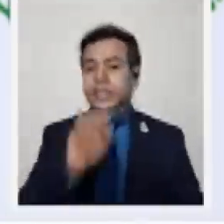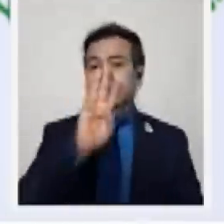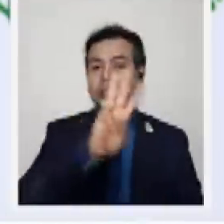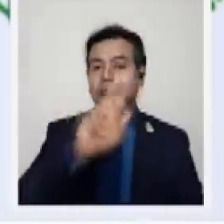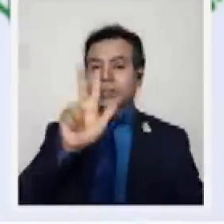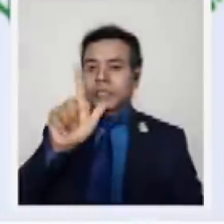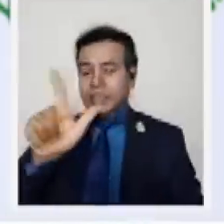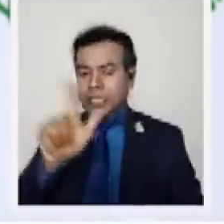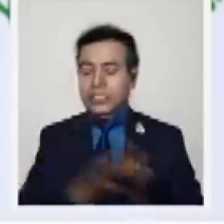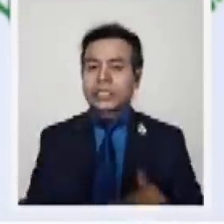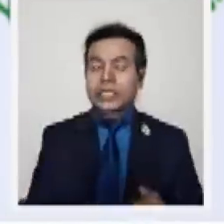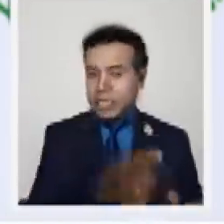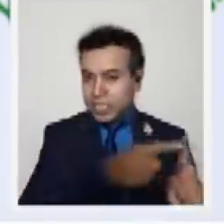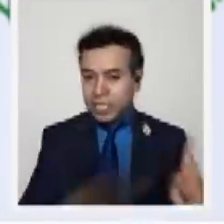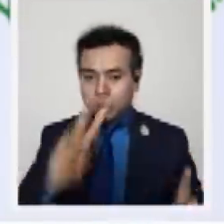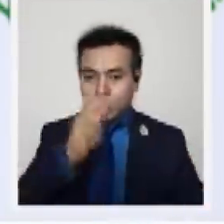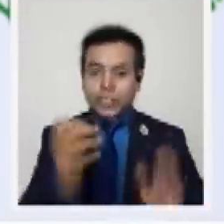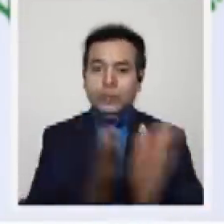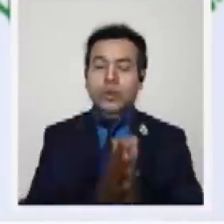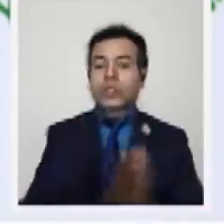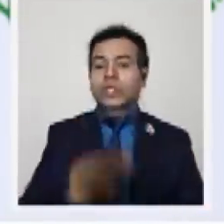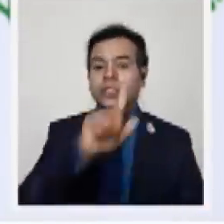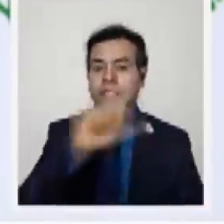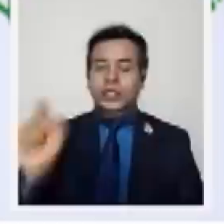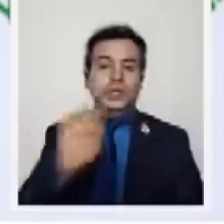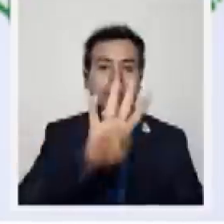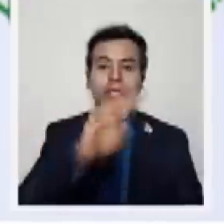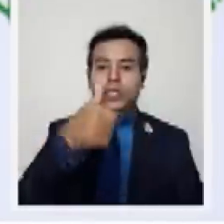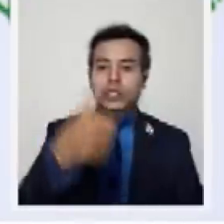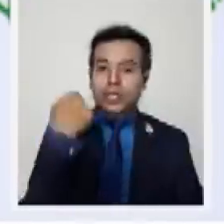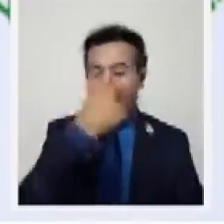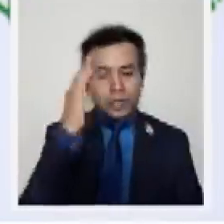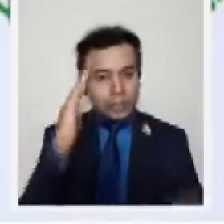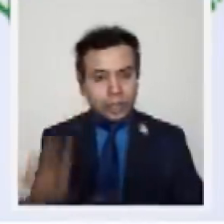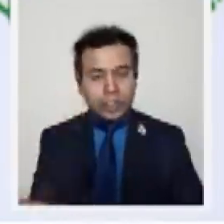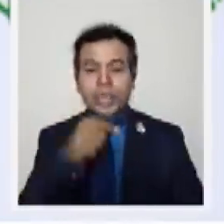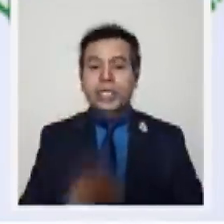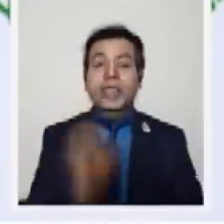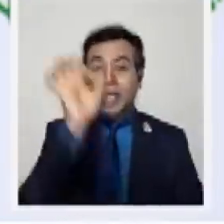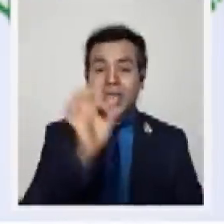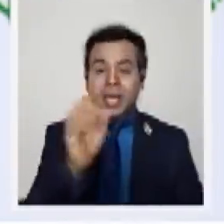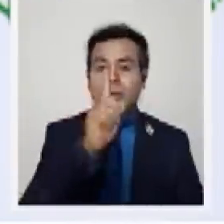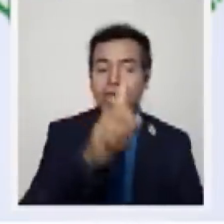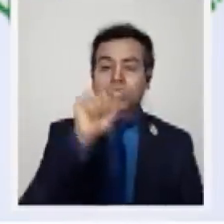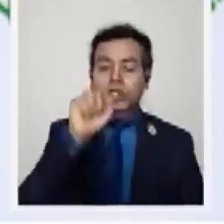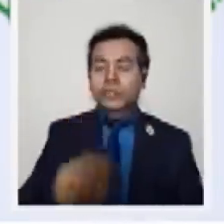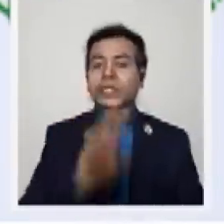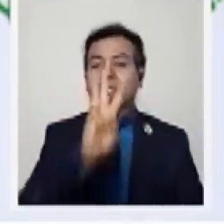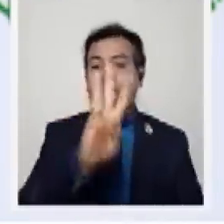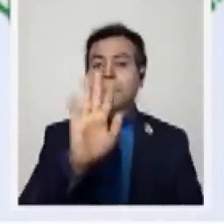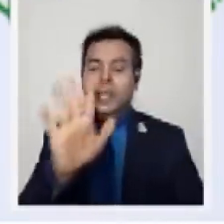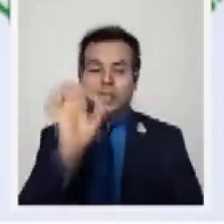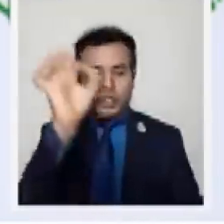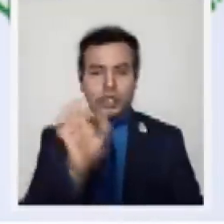21.02%। গত 24 ঘন্টায় মৃত্যুবরণ করেছেন 37 জন এবং এ পর্যন্ত মৃত্যুবরণ করলেন 746 জন।